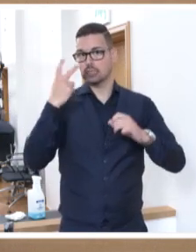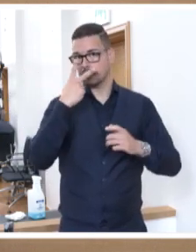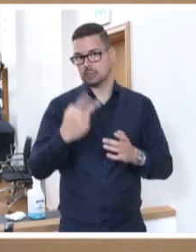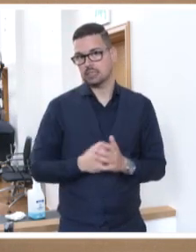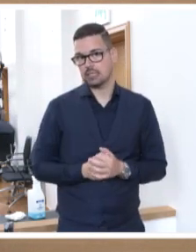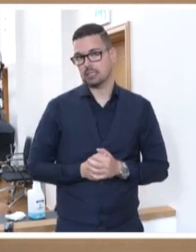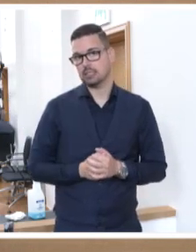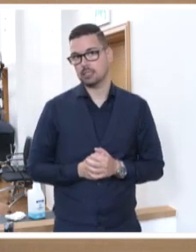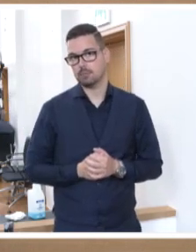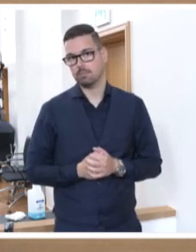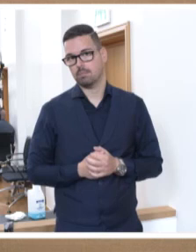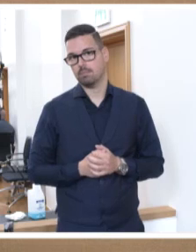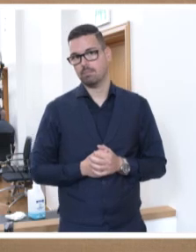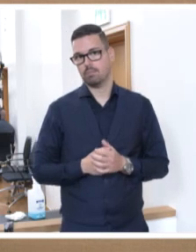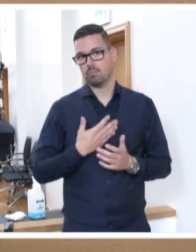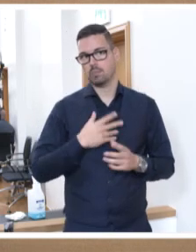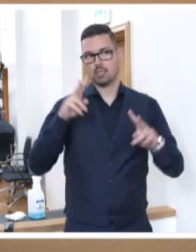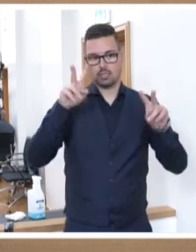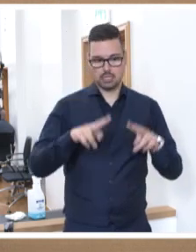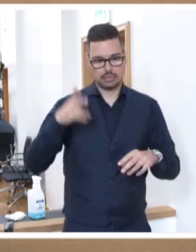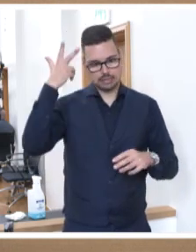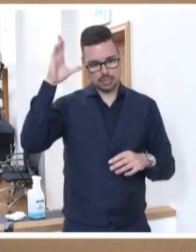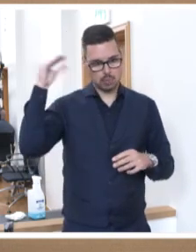erkennen, meine sehr verehrten Damen und Herren.